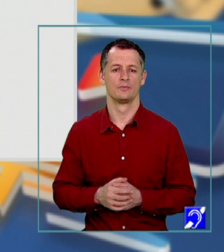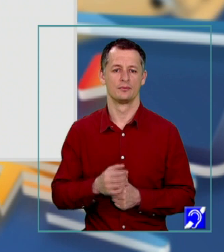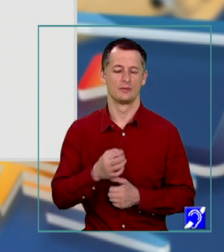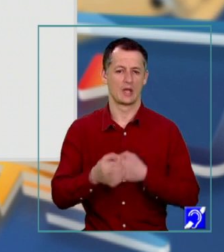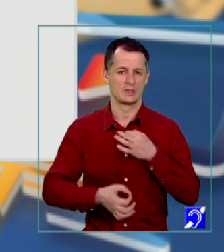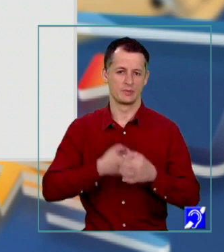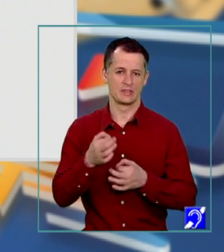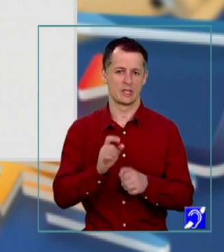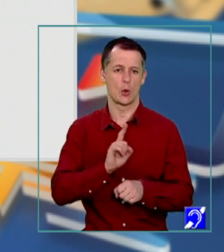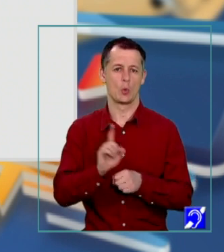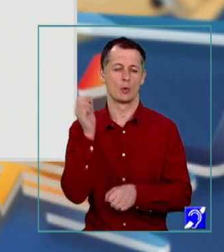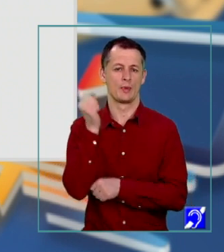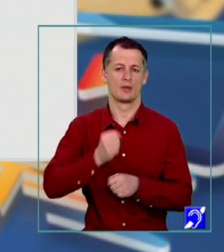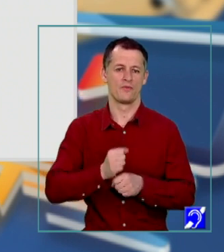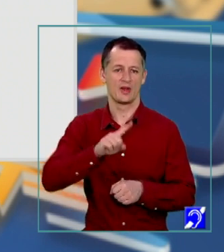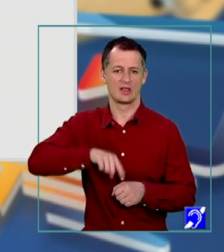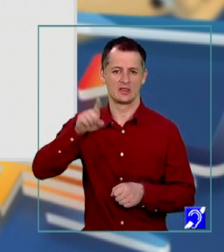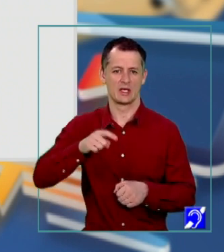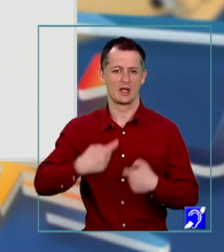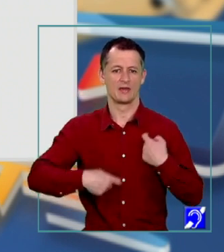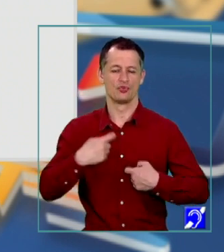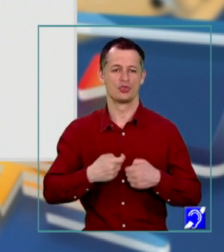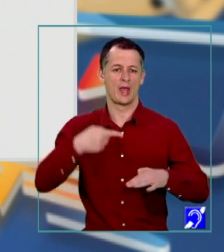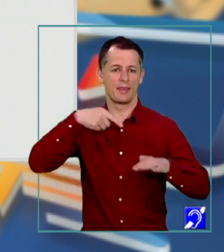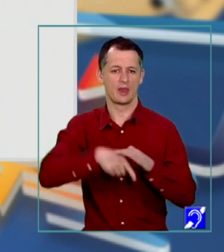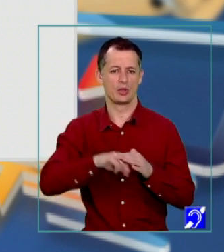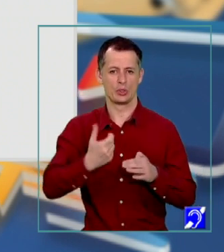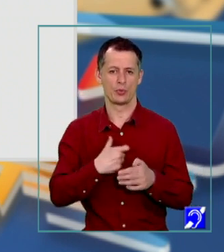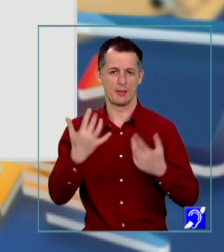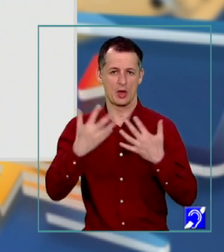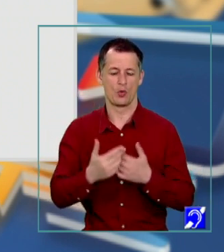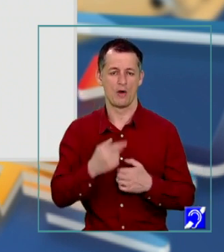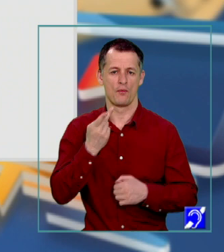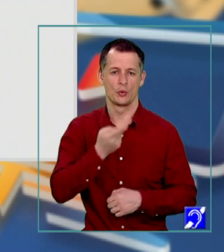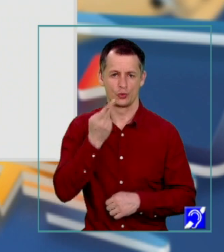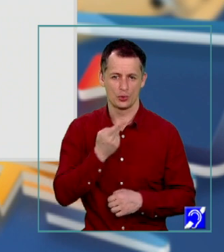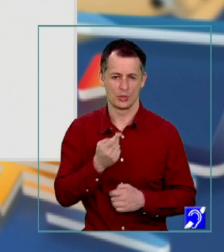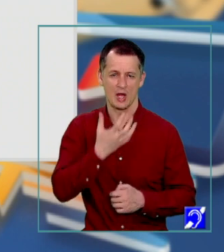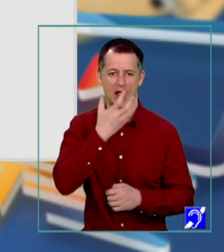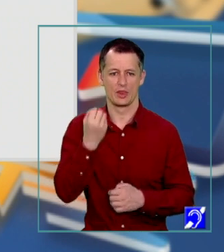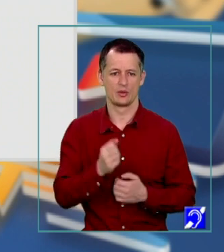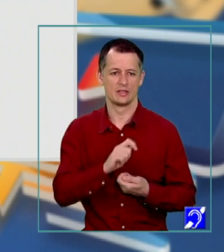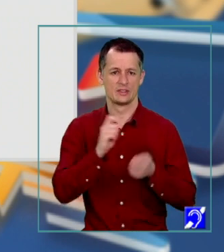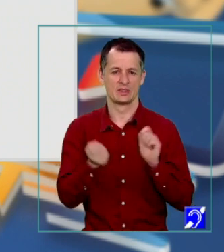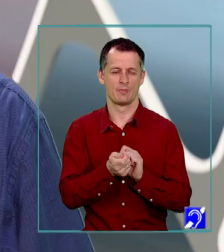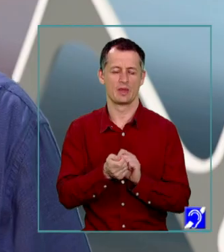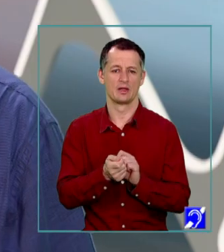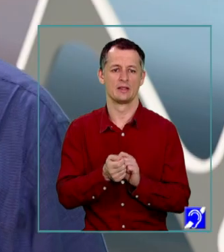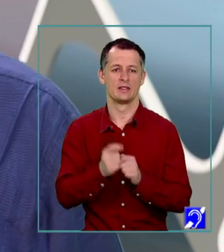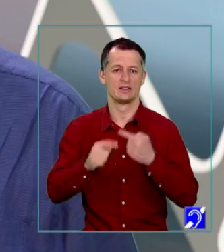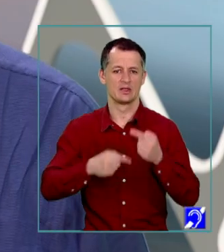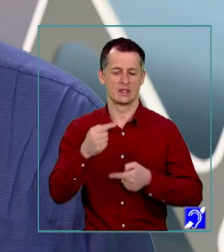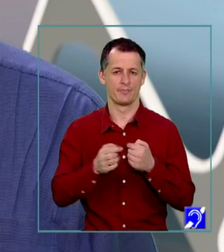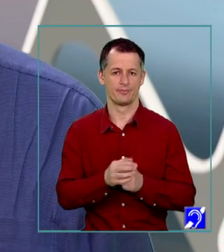expresia lucrului mecanic, variația energiei interne și putem calcula foarte ușor căldura schimbată de sistem. Revin